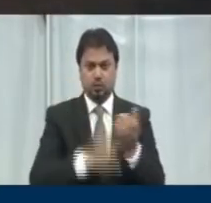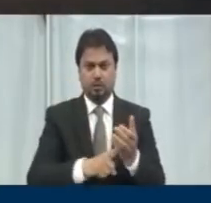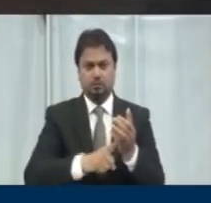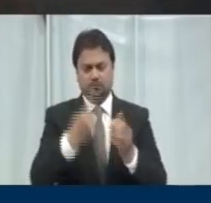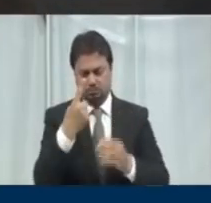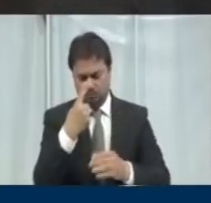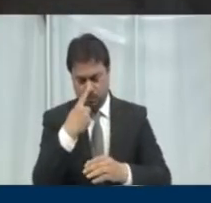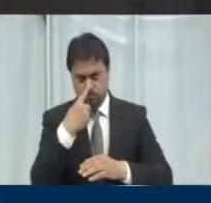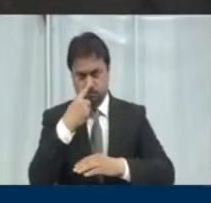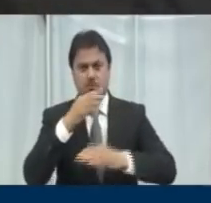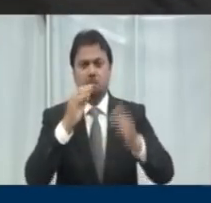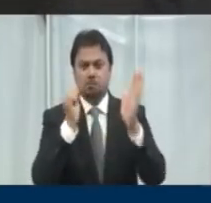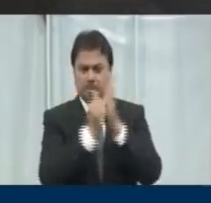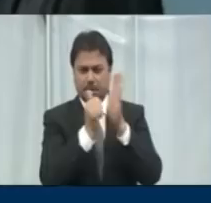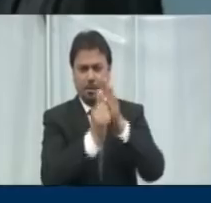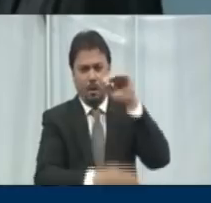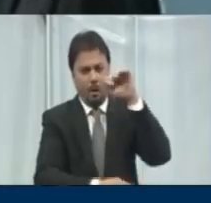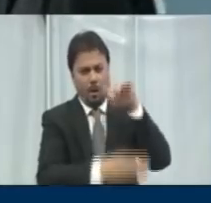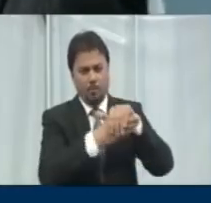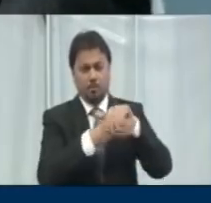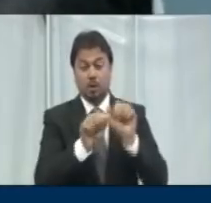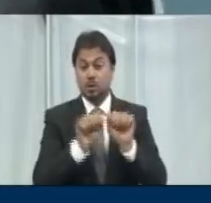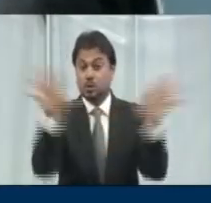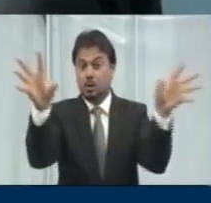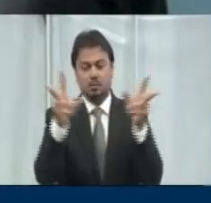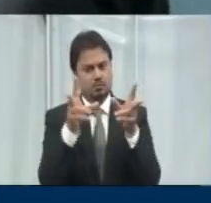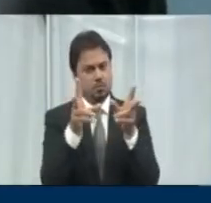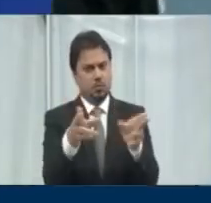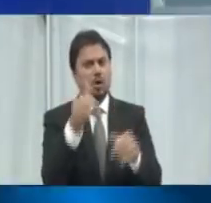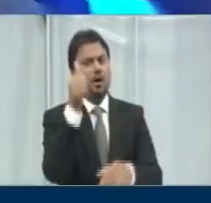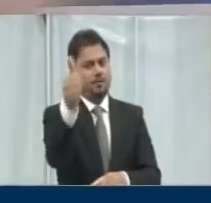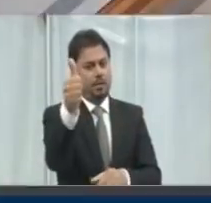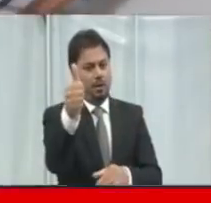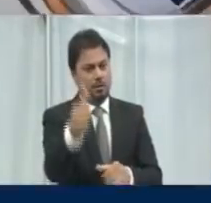الالتزام بالحظر سيحد من انتشاره.